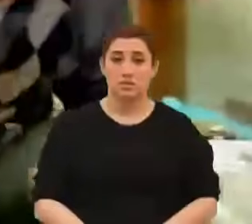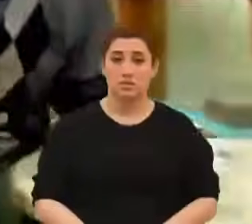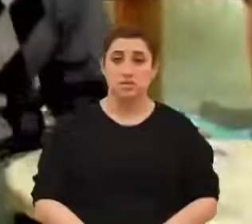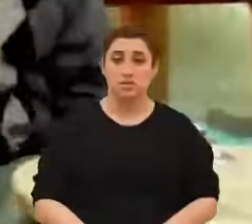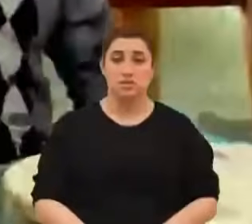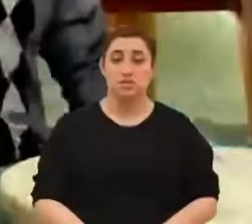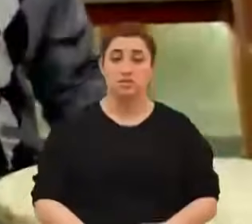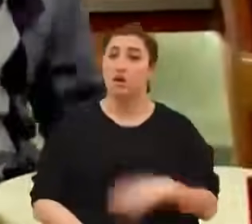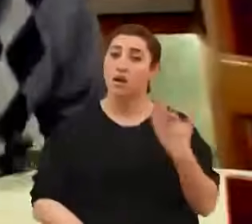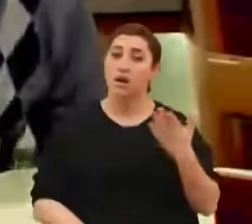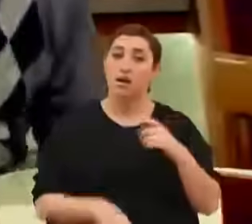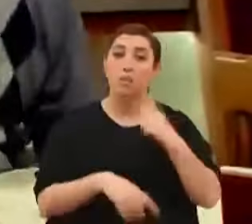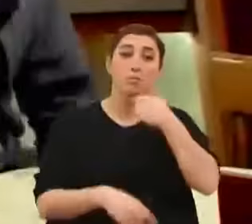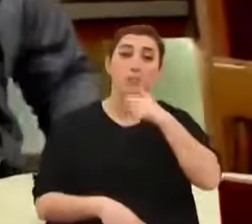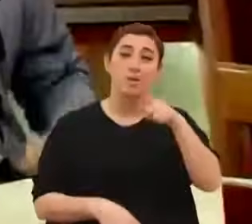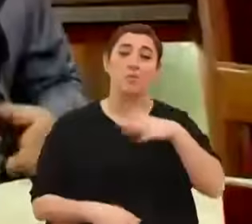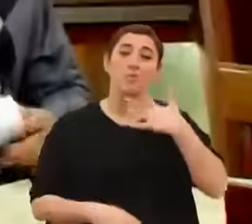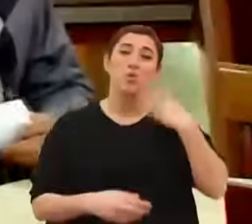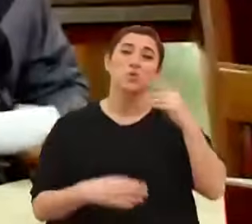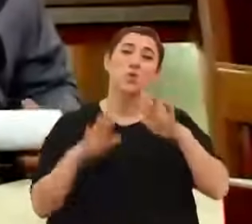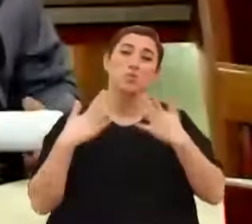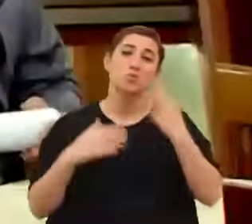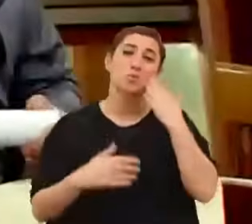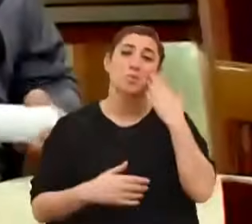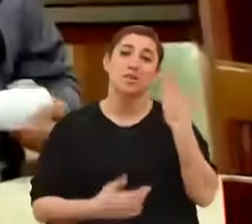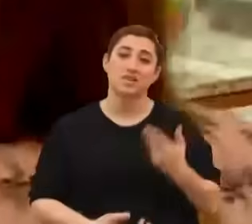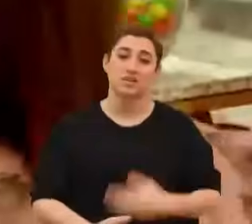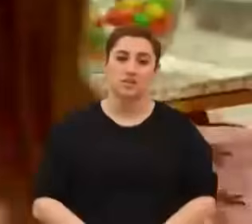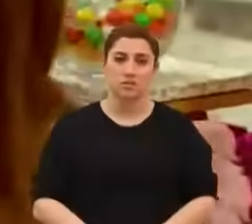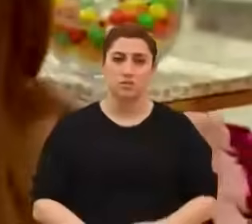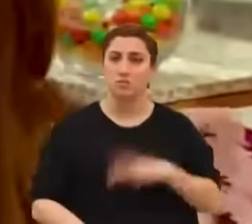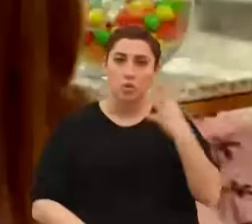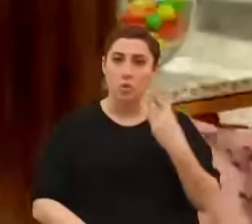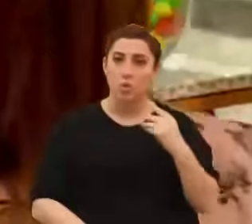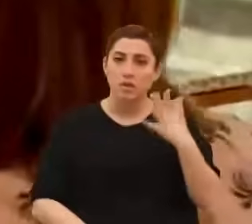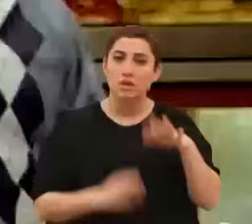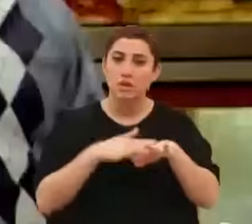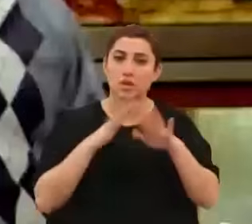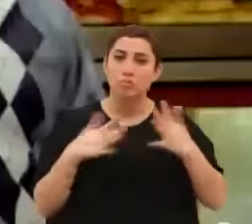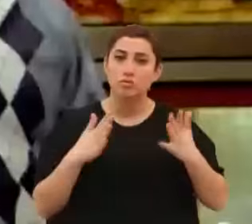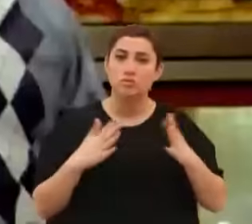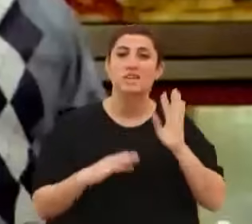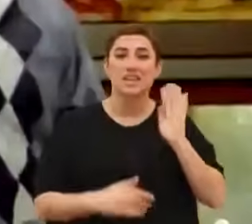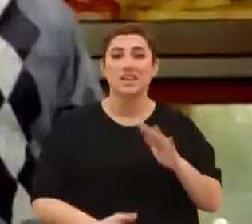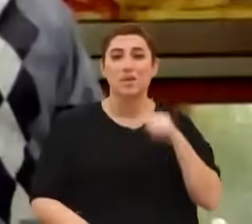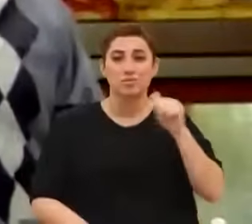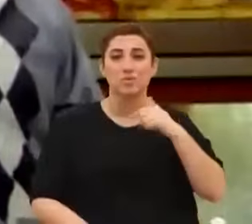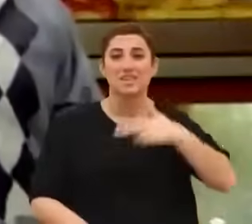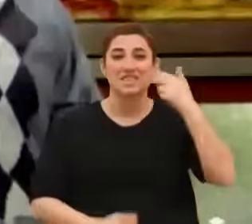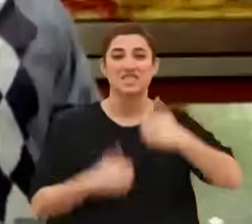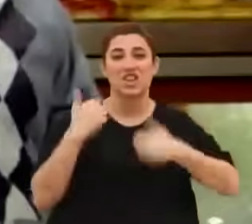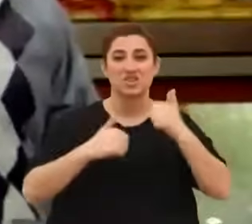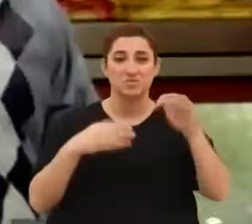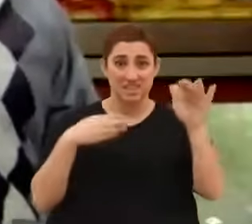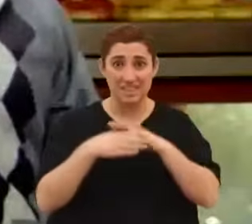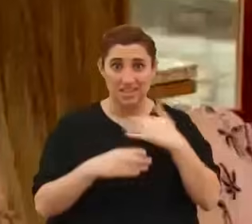Bu kadar vakit. Babamın morali çok bozuk babaanneciğim. Ah ne oldu niçin bozuk? Bugün resim